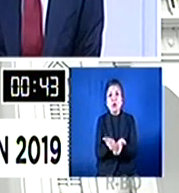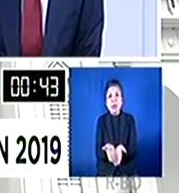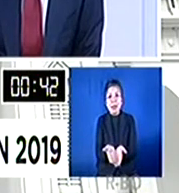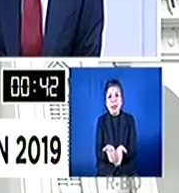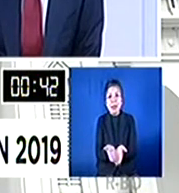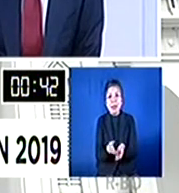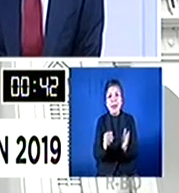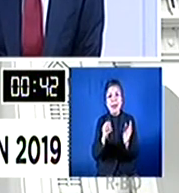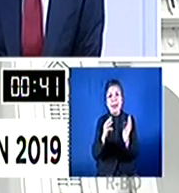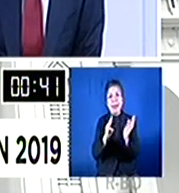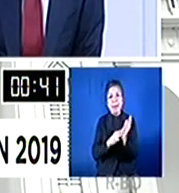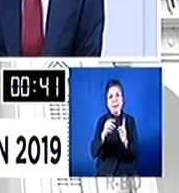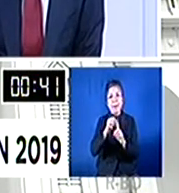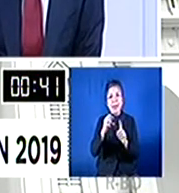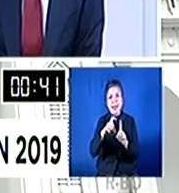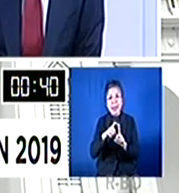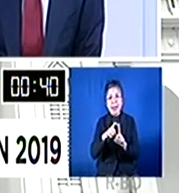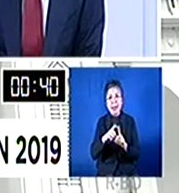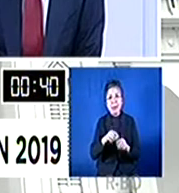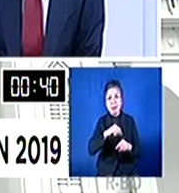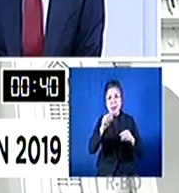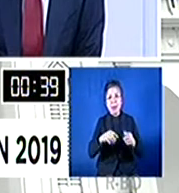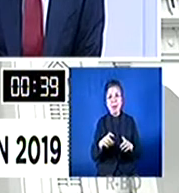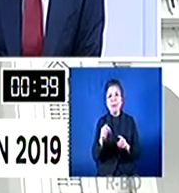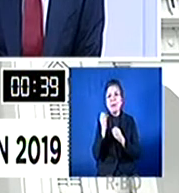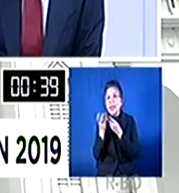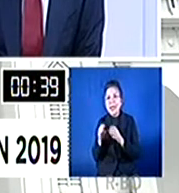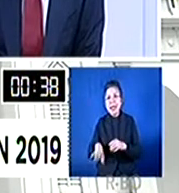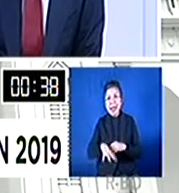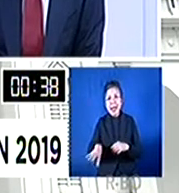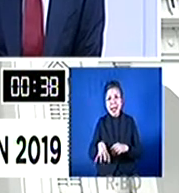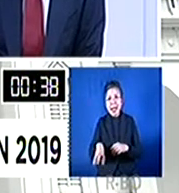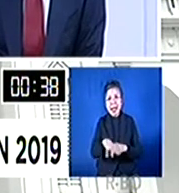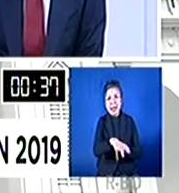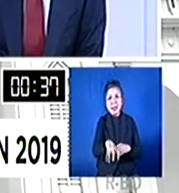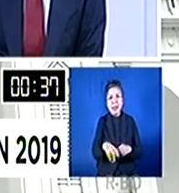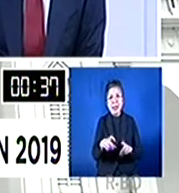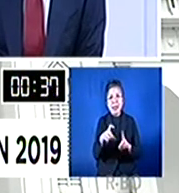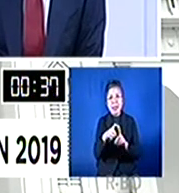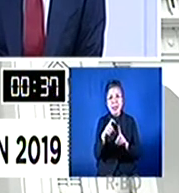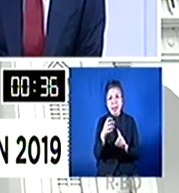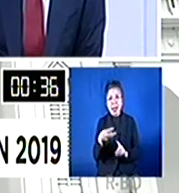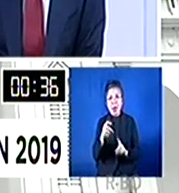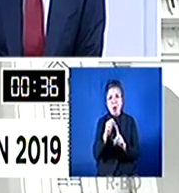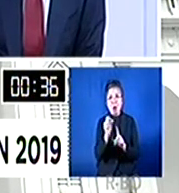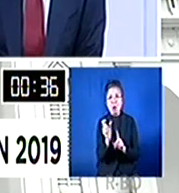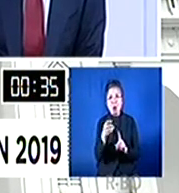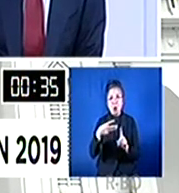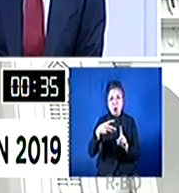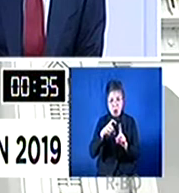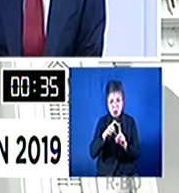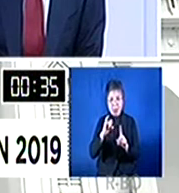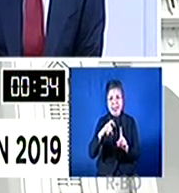yaitu NPD, neraca pendidikan daerah, dan depodik, yaitu